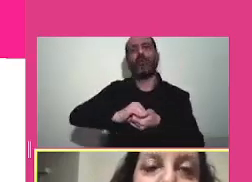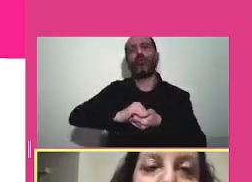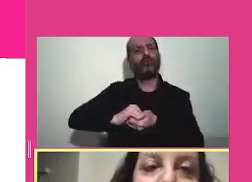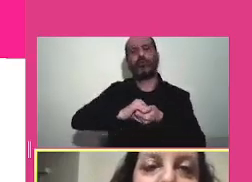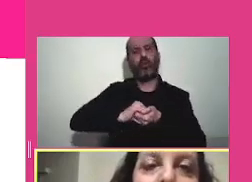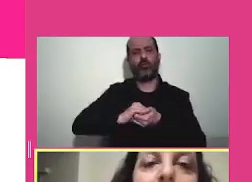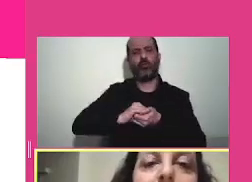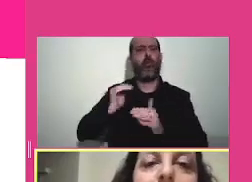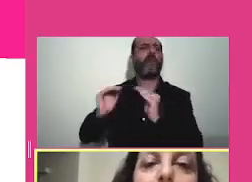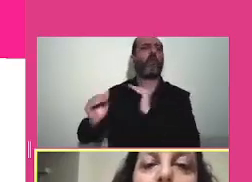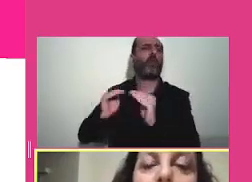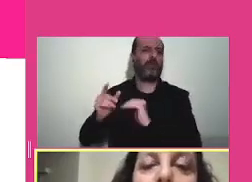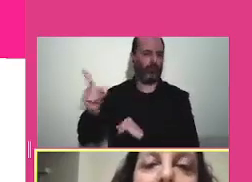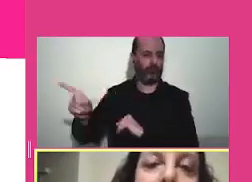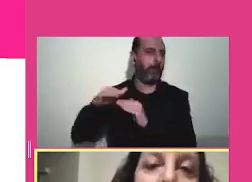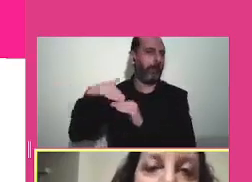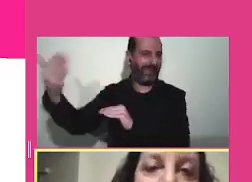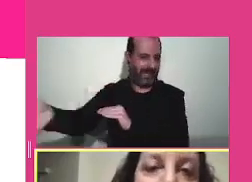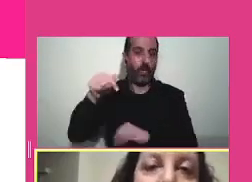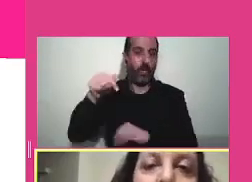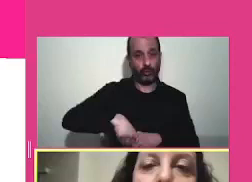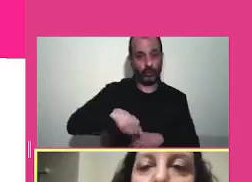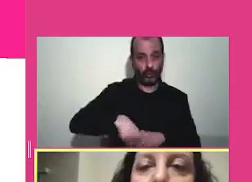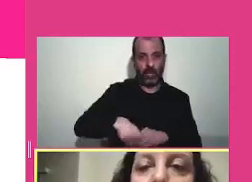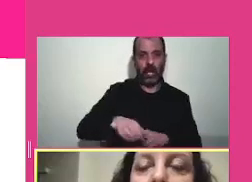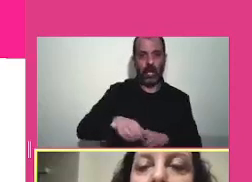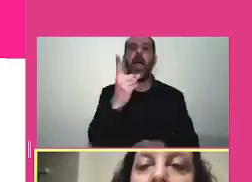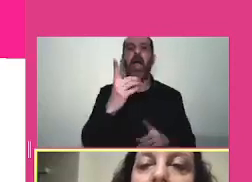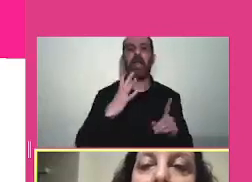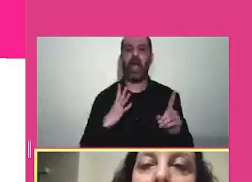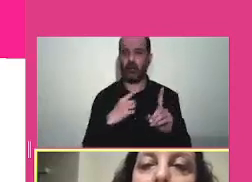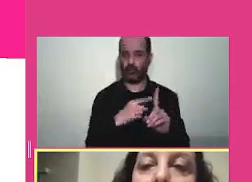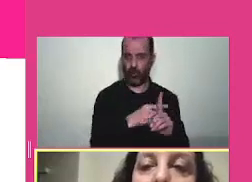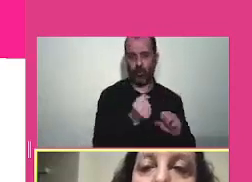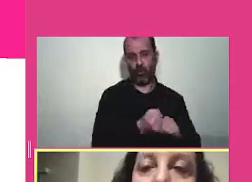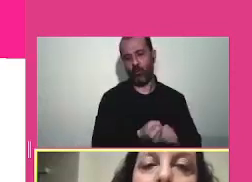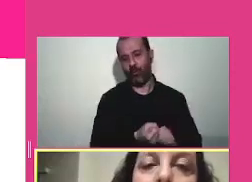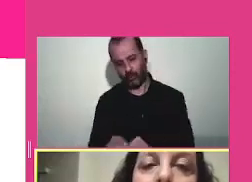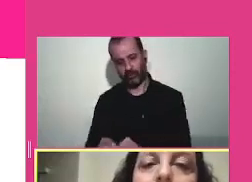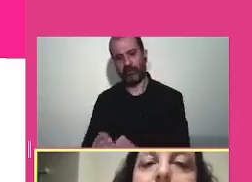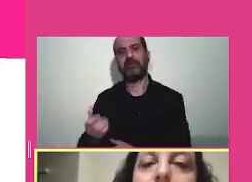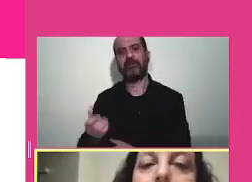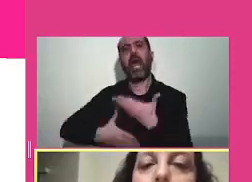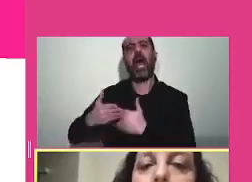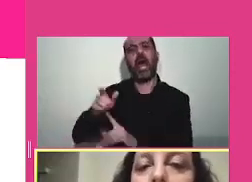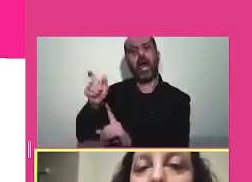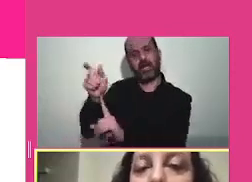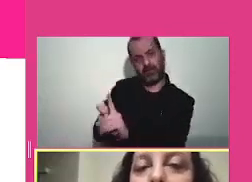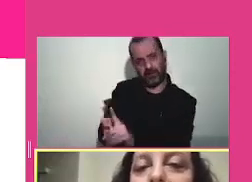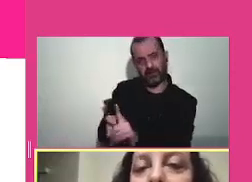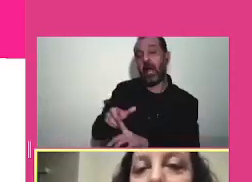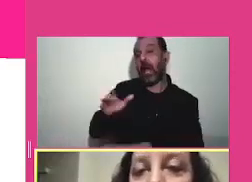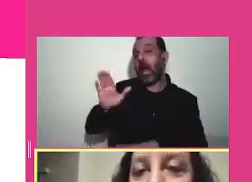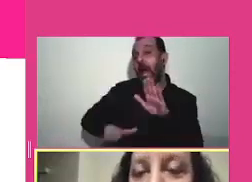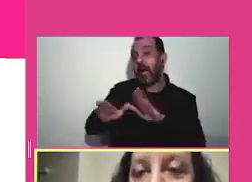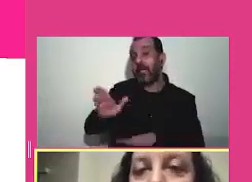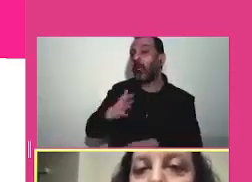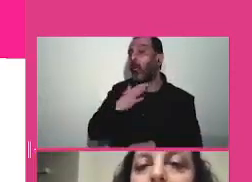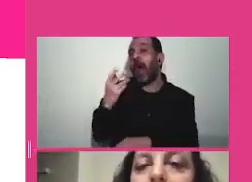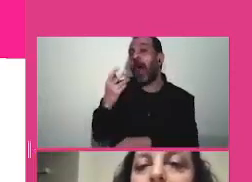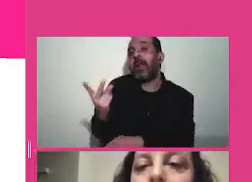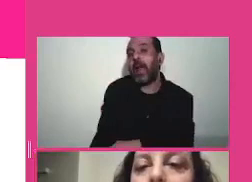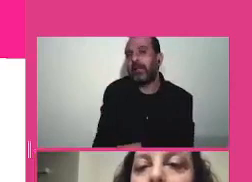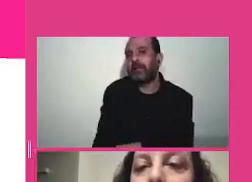Σωματείο Φροντίζω. Πώς λέγεται το άτομο που υποστηρίζει ένα ανάπηρο άτομο με βάση τις εξατομικευμένες ανάγκες